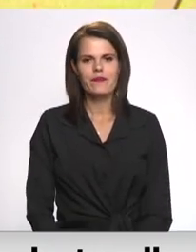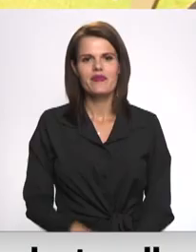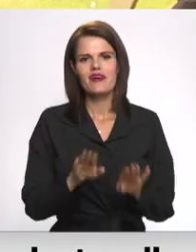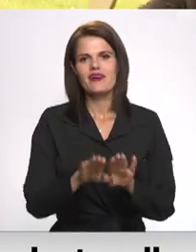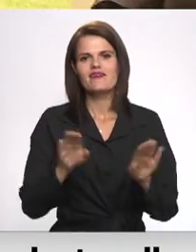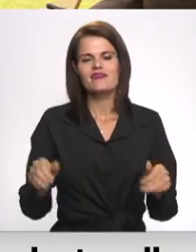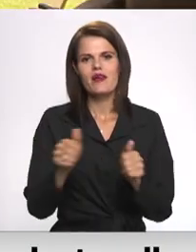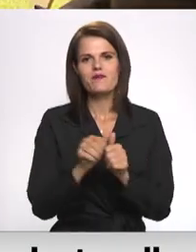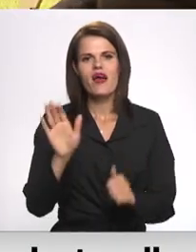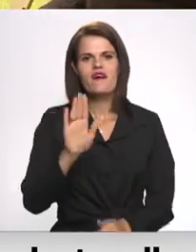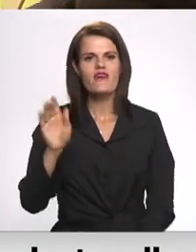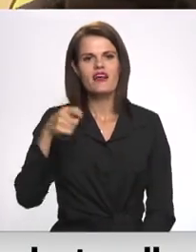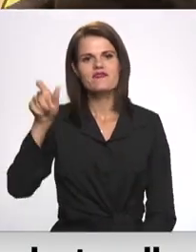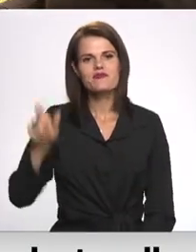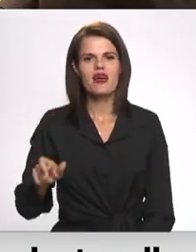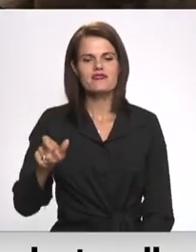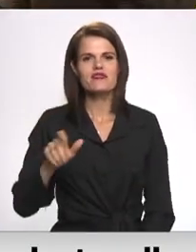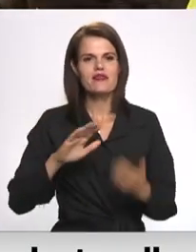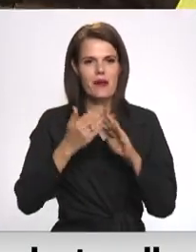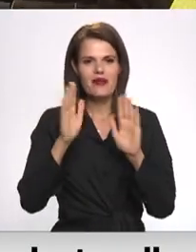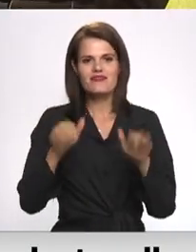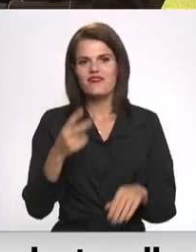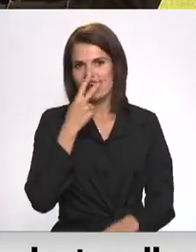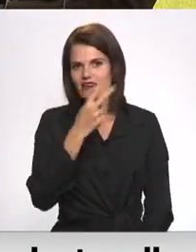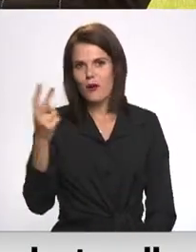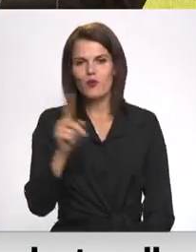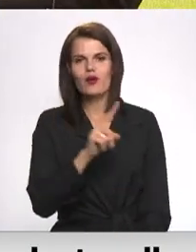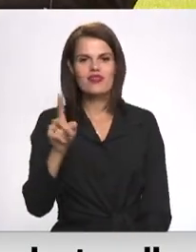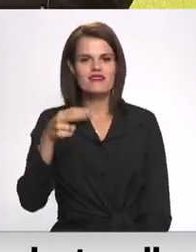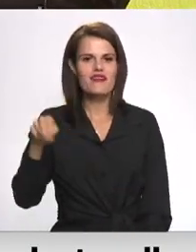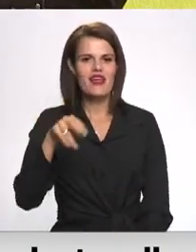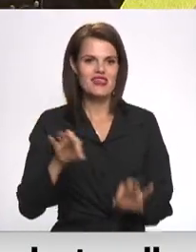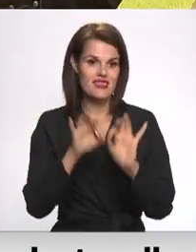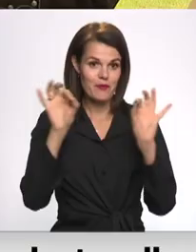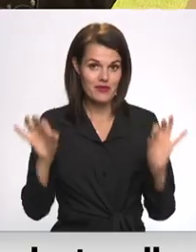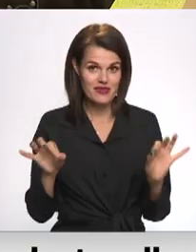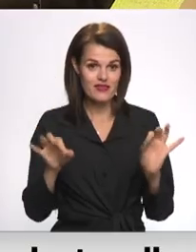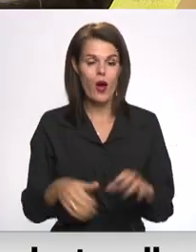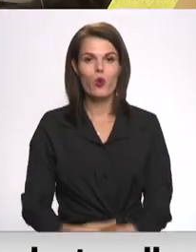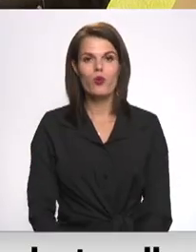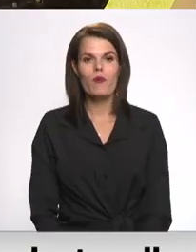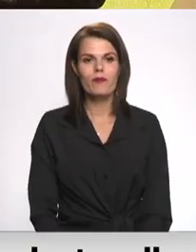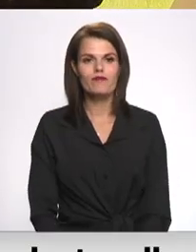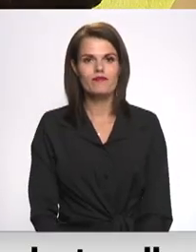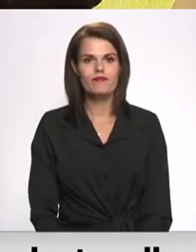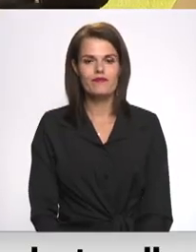Izstāde pie valsts prezidenta pils būs aplūkojama līdz decembra sākumam. Madara Līcīte, Ainis Kupčs, Latvijas televīzija.